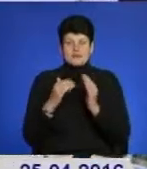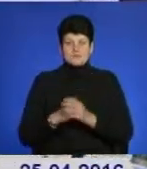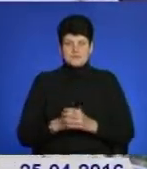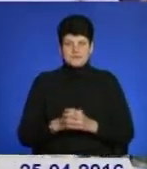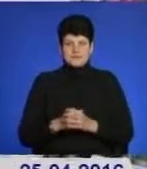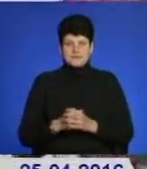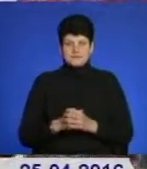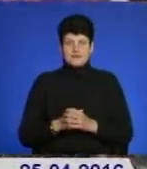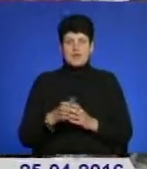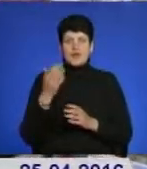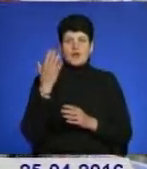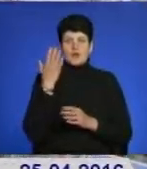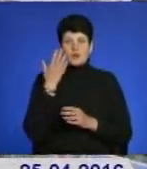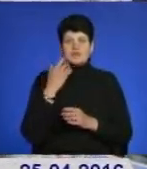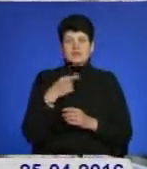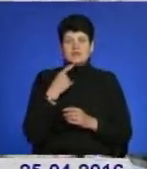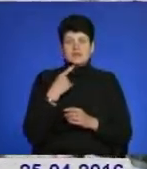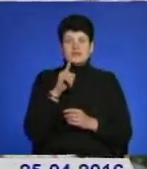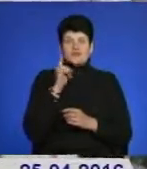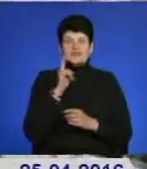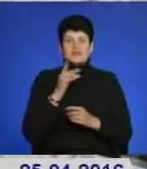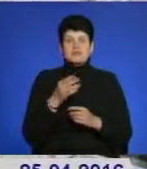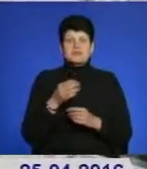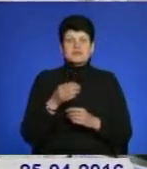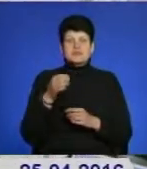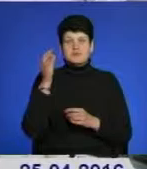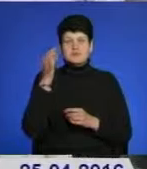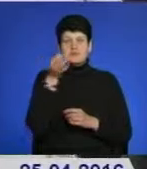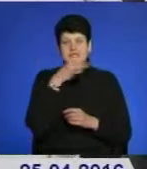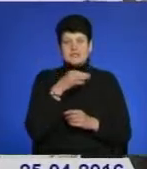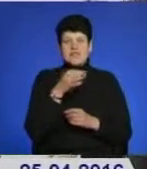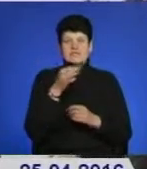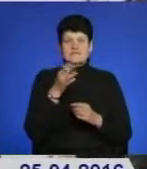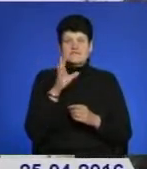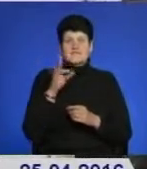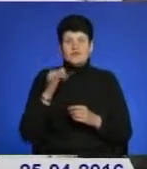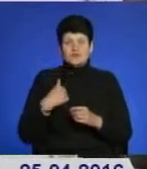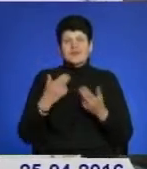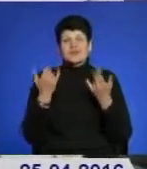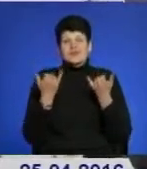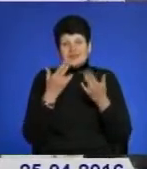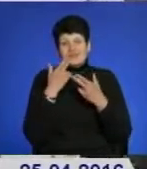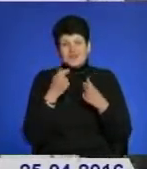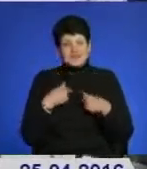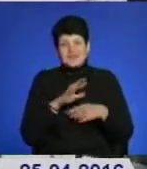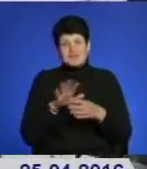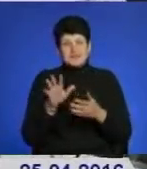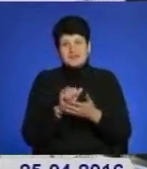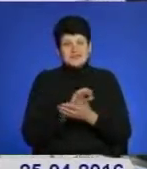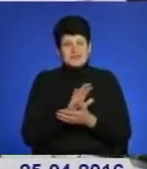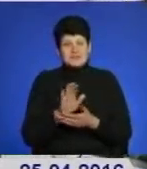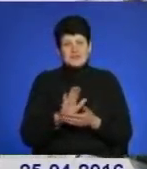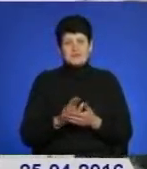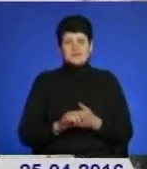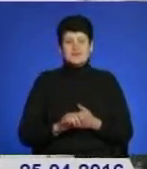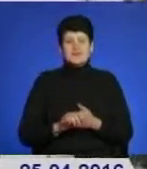Колись в юності вірила, що треба з'їсти, загадати бажання з'їсти вербовий котик, тоді воно збудеться. Зараз, звичайно, я таким не займаюся.